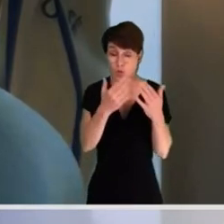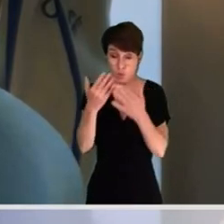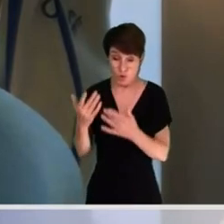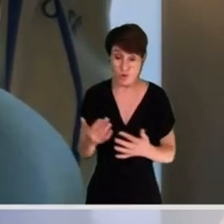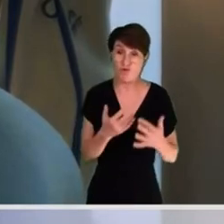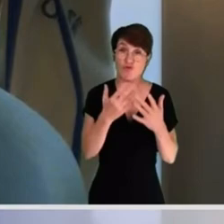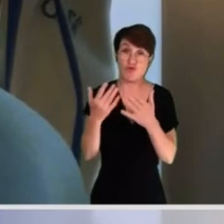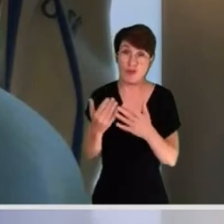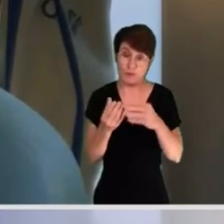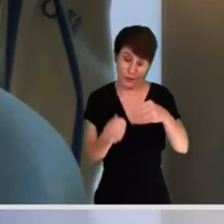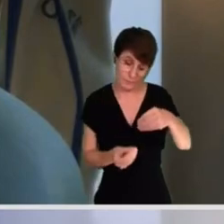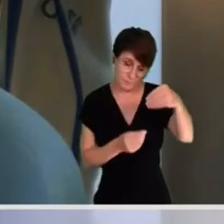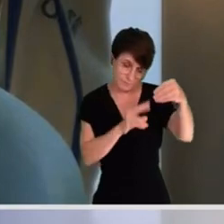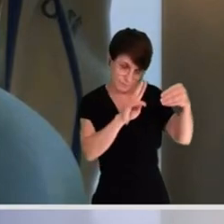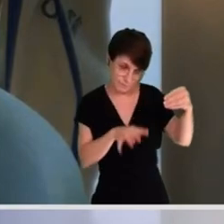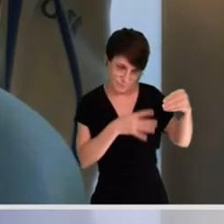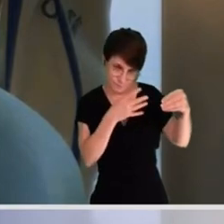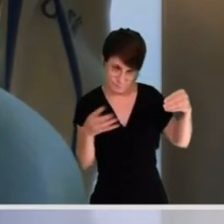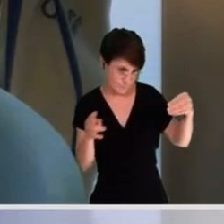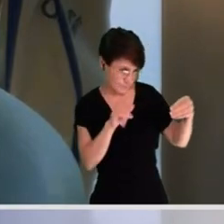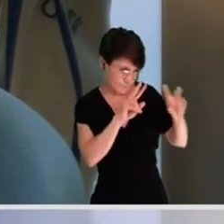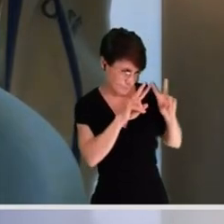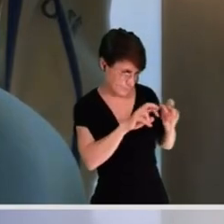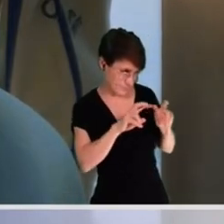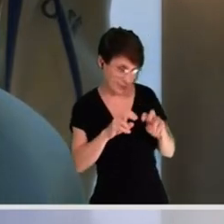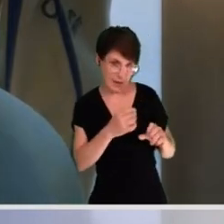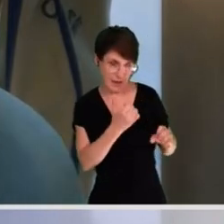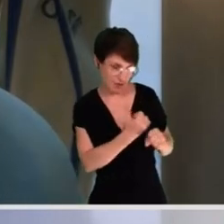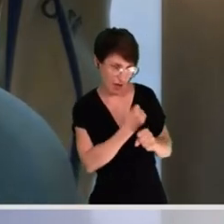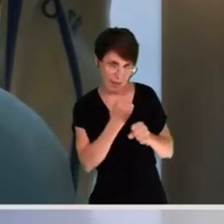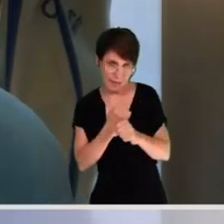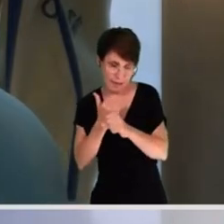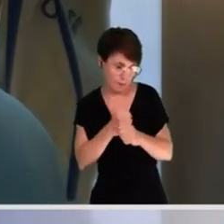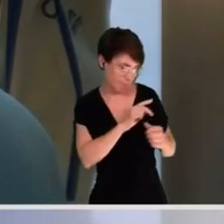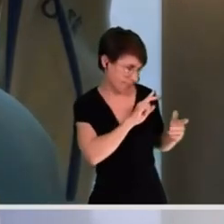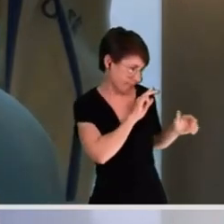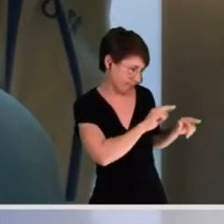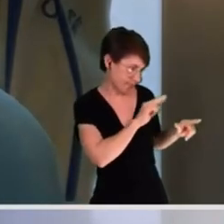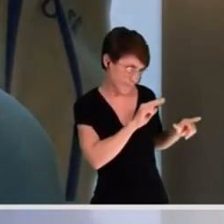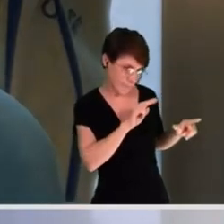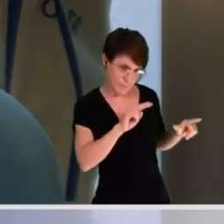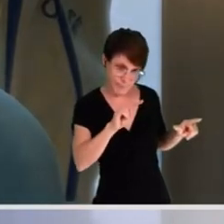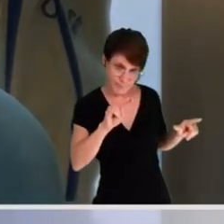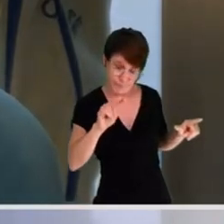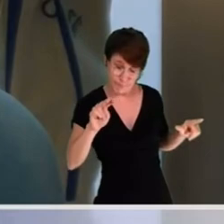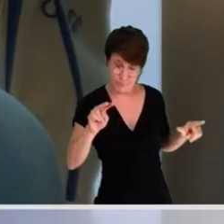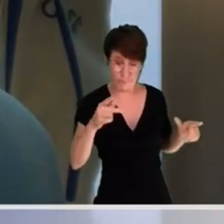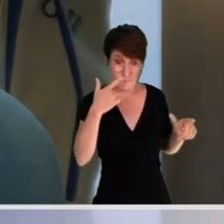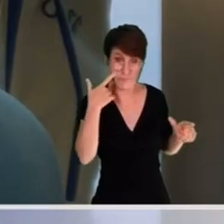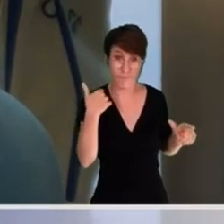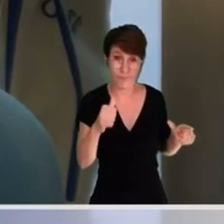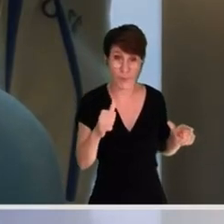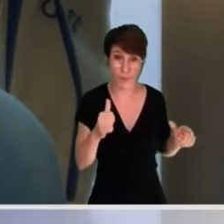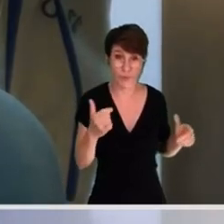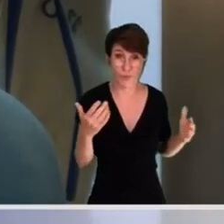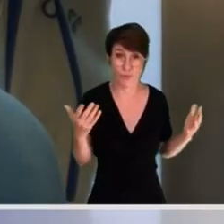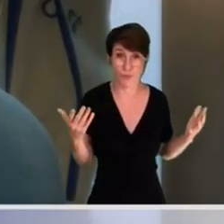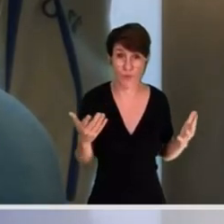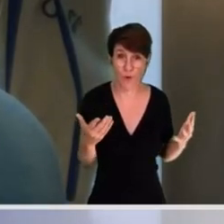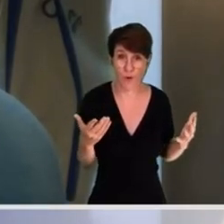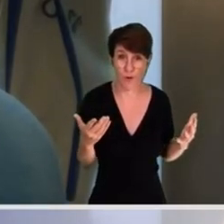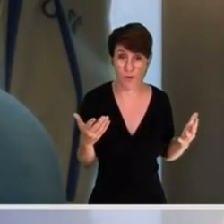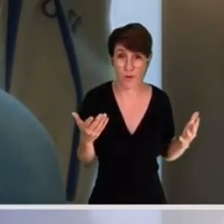financières, année après année, rend palpable à la vue de